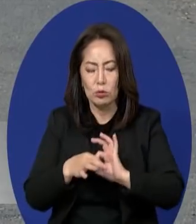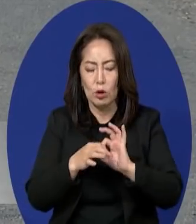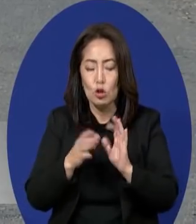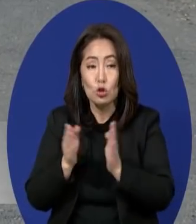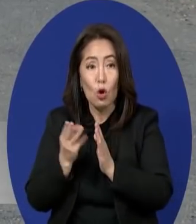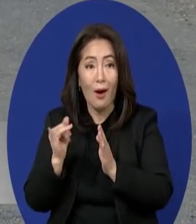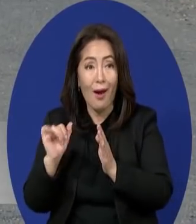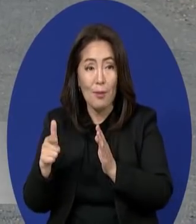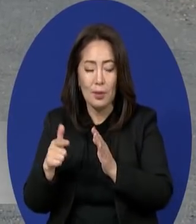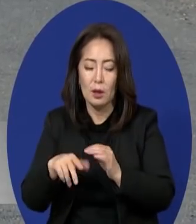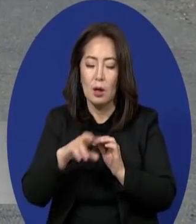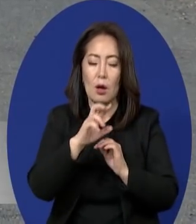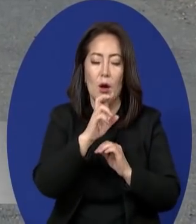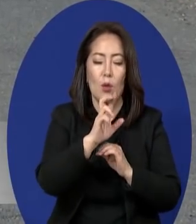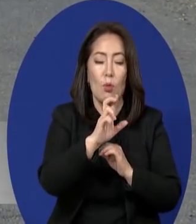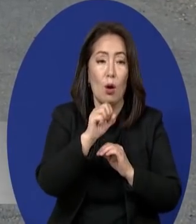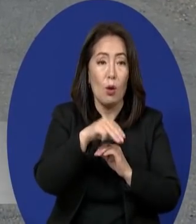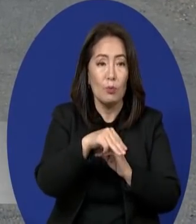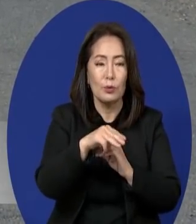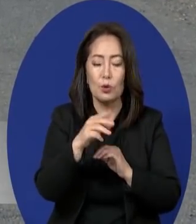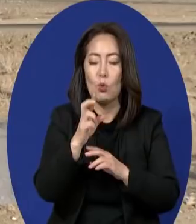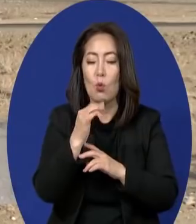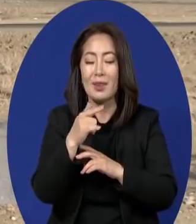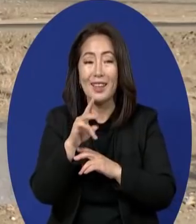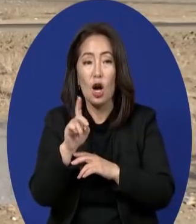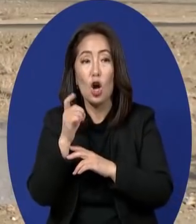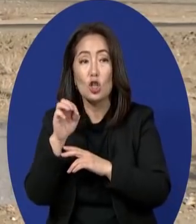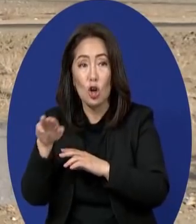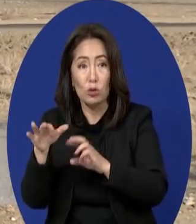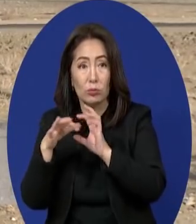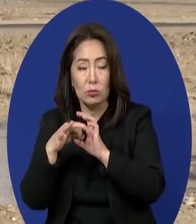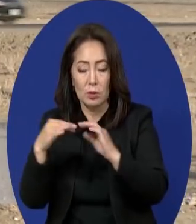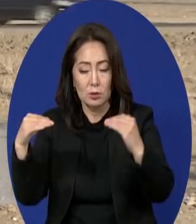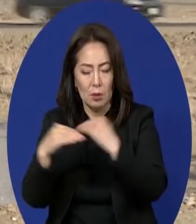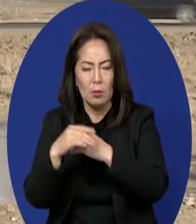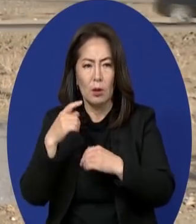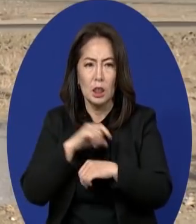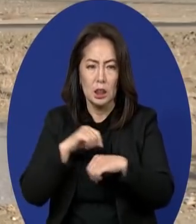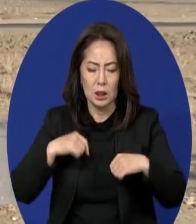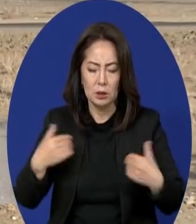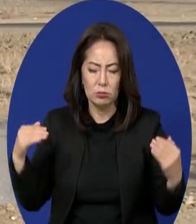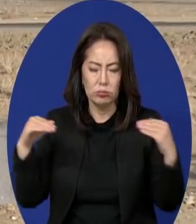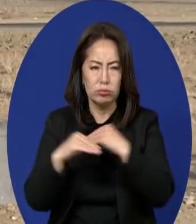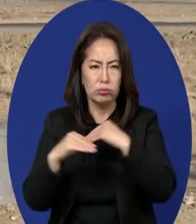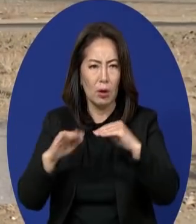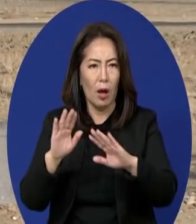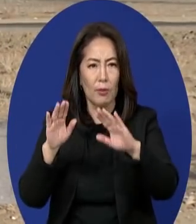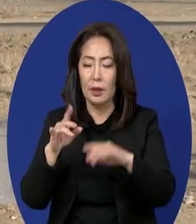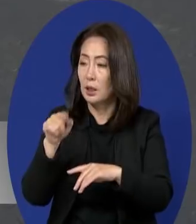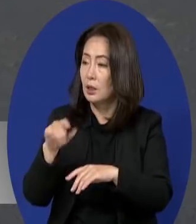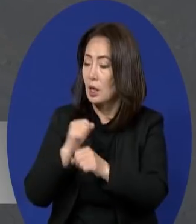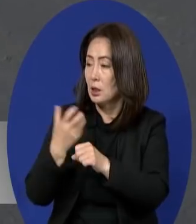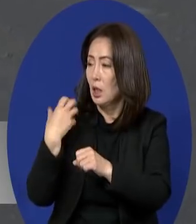уурхаа болгон бомбтой холбосон энэ замч мөн адил нутгийнхны байнгын зорчдог гол замуудын нэг. Тиймээс асар үйлчлэгээгийн хүн нүүрс тээврийн